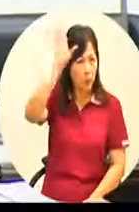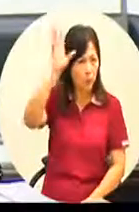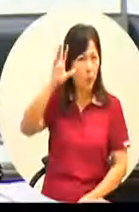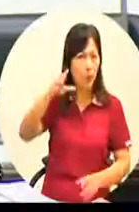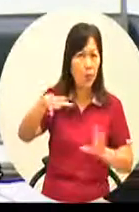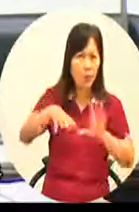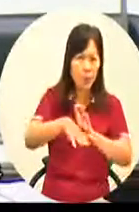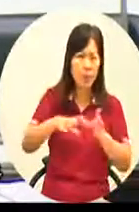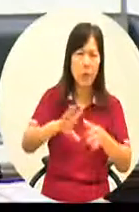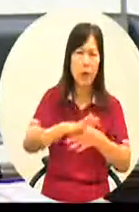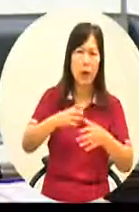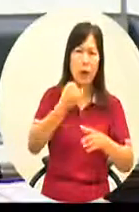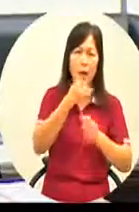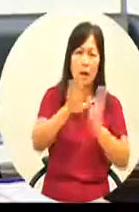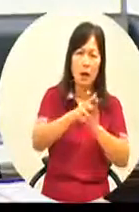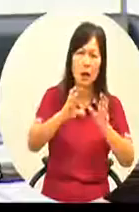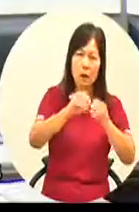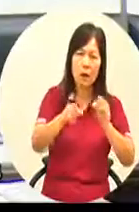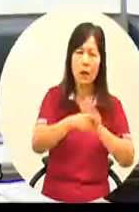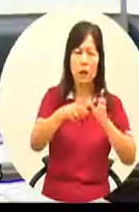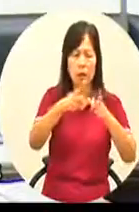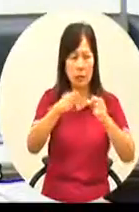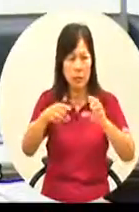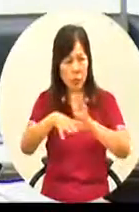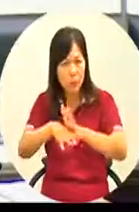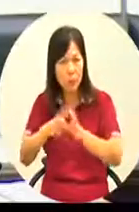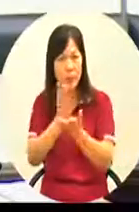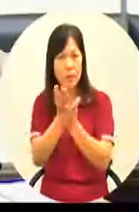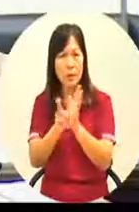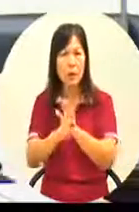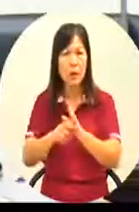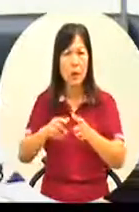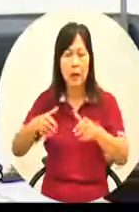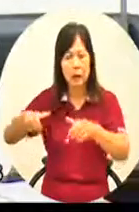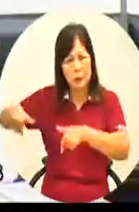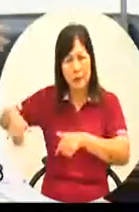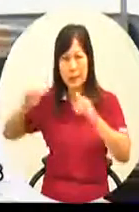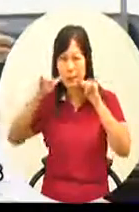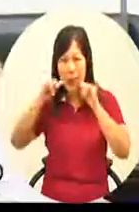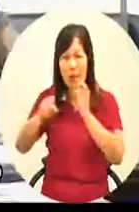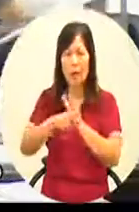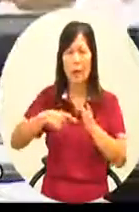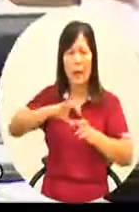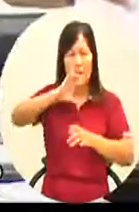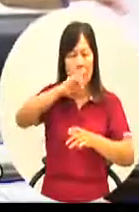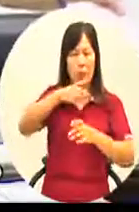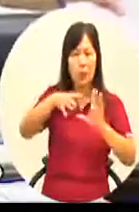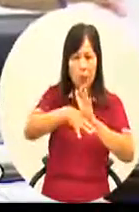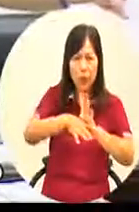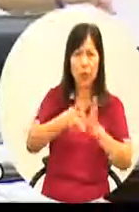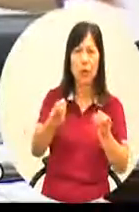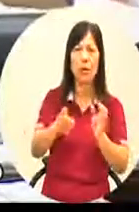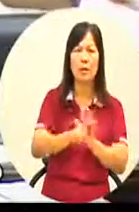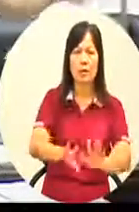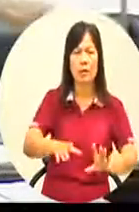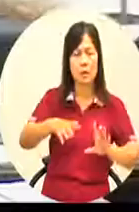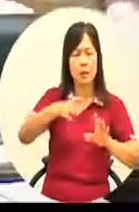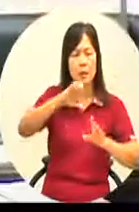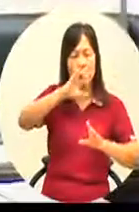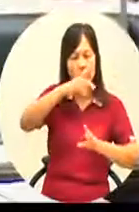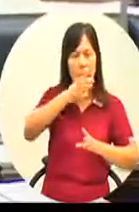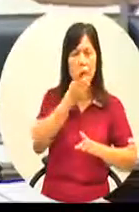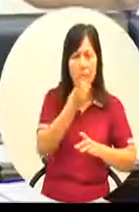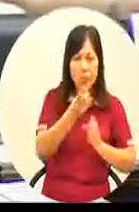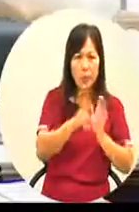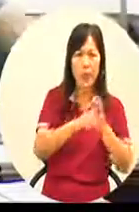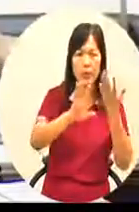文的、土耳其的、韩文的、日文的，甚至我看迄阵我是无越文啊，三位结果现在越南语或是其他